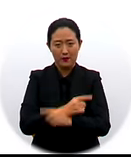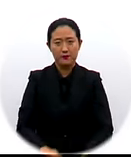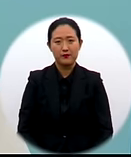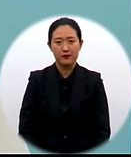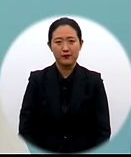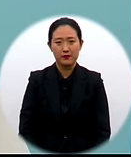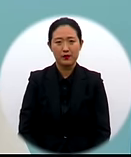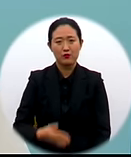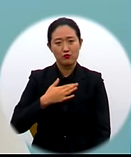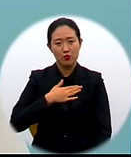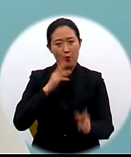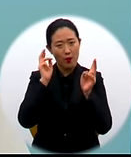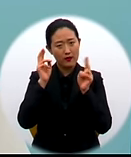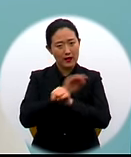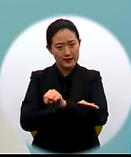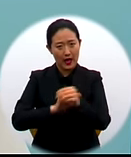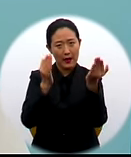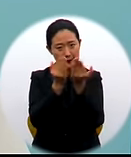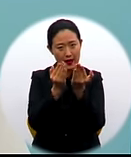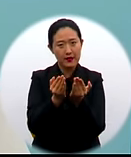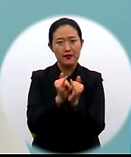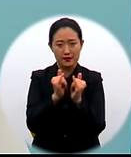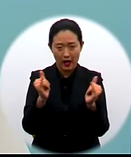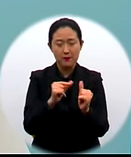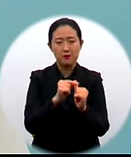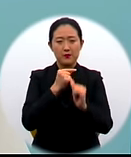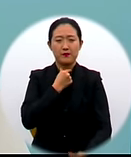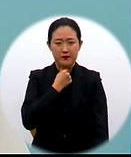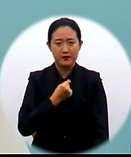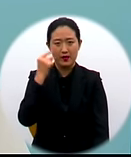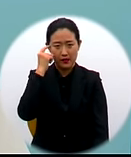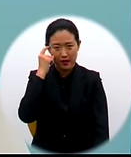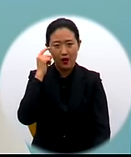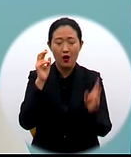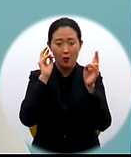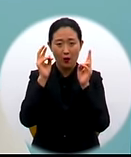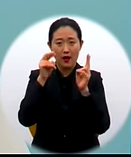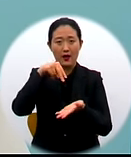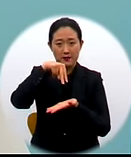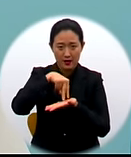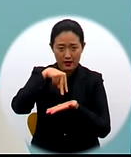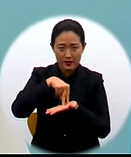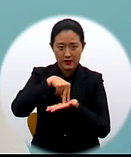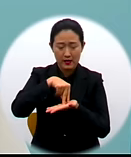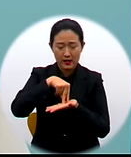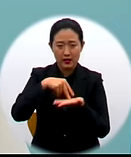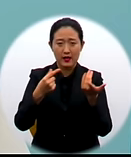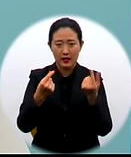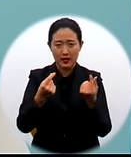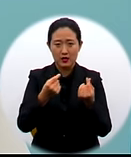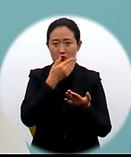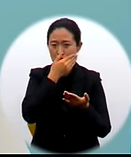됩니다. 우리랑 잘 맞는 사람을 뽑는다. 기업들이 컬처 핏과 기업과의 핏, 개인의 핏을 중요하게 생각한다 라고 이야기를